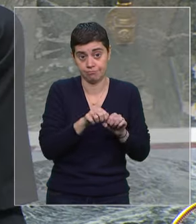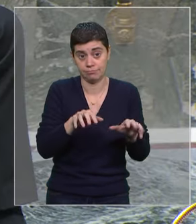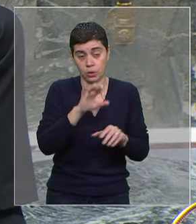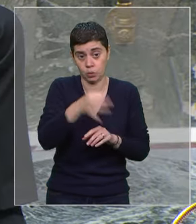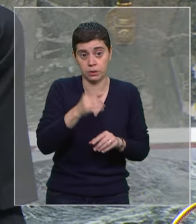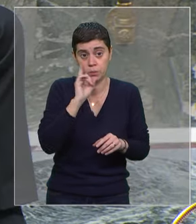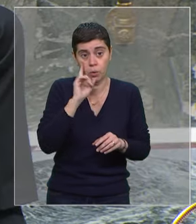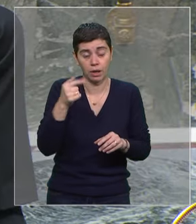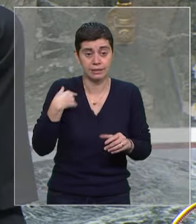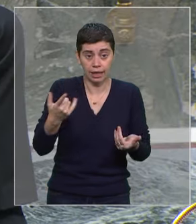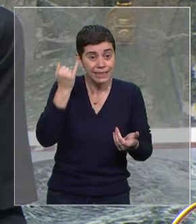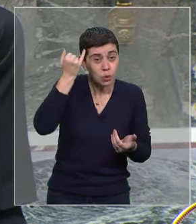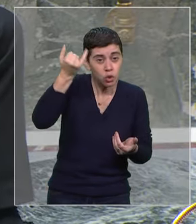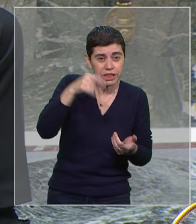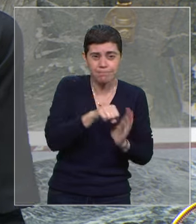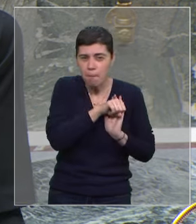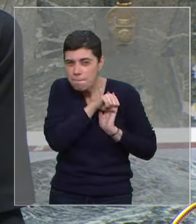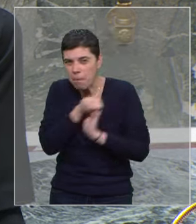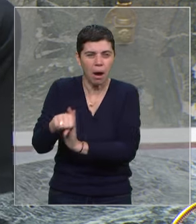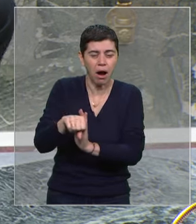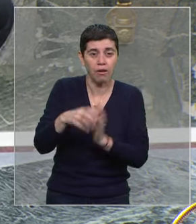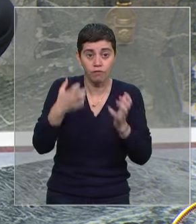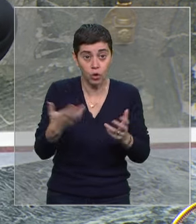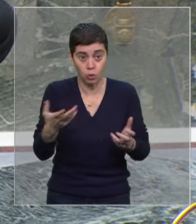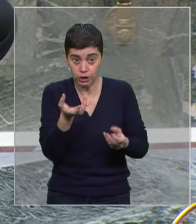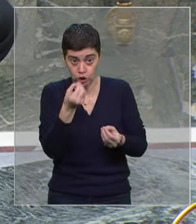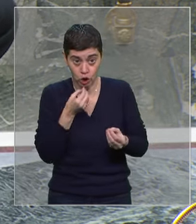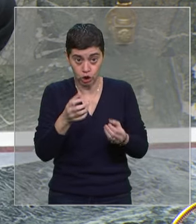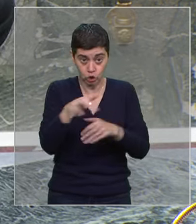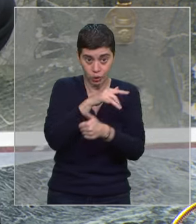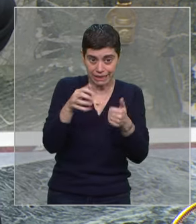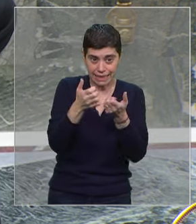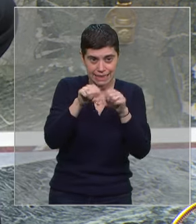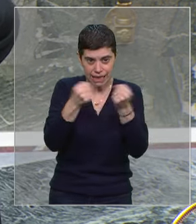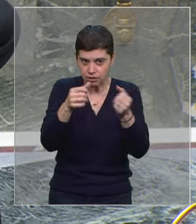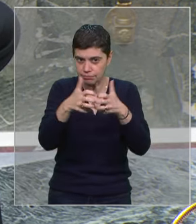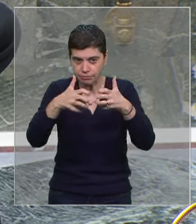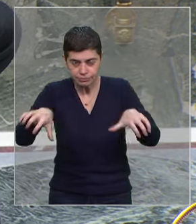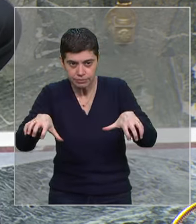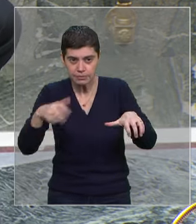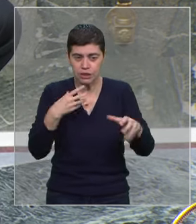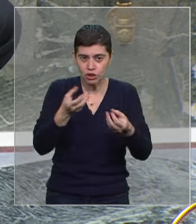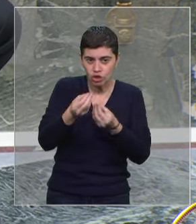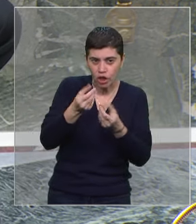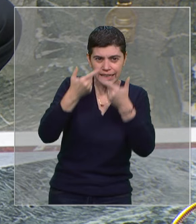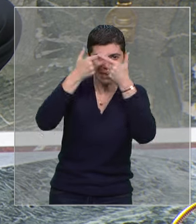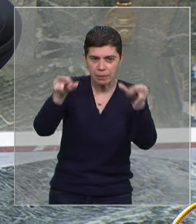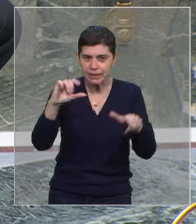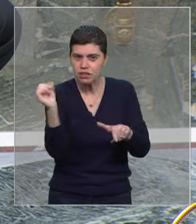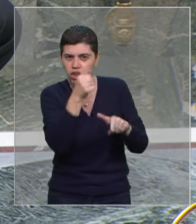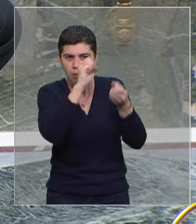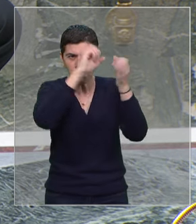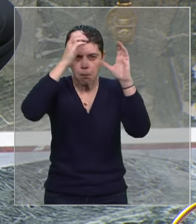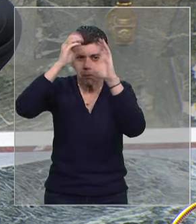idéologie radicale qui veut en premier lieu nous diviser et qui veut en premier lieu toucher notre conception de la liberté et notre protection du